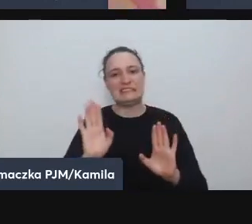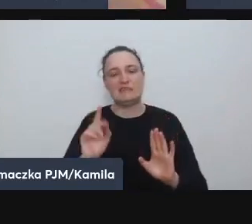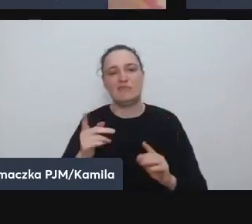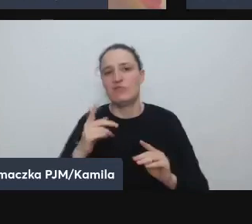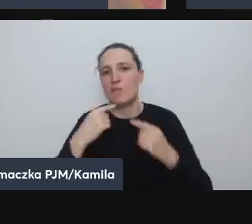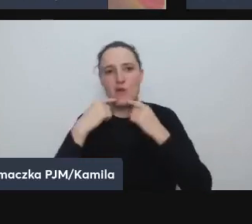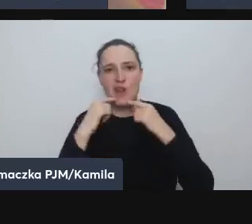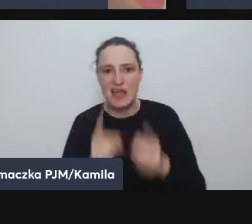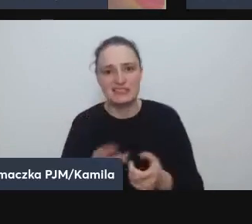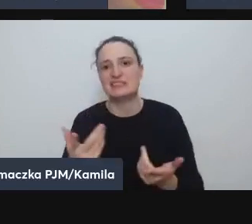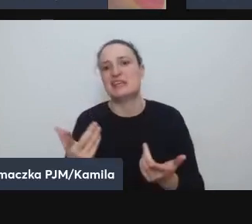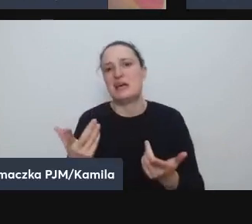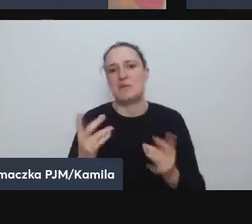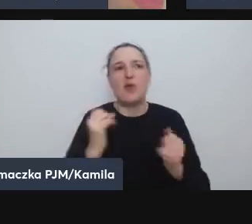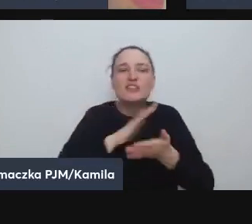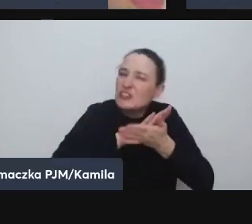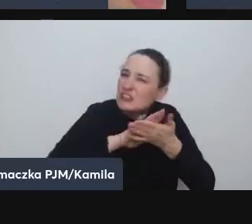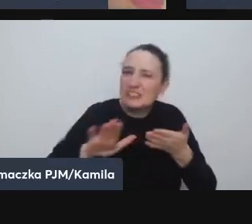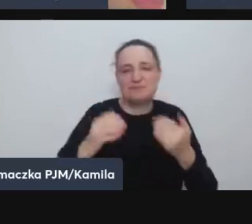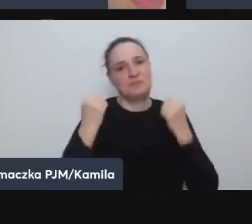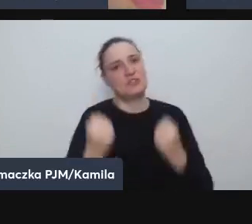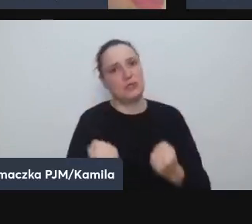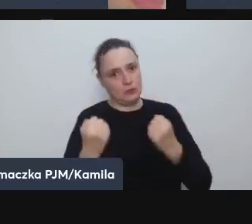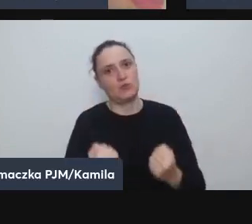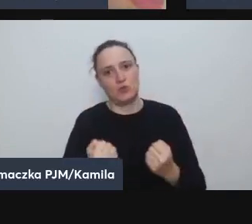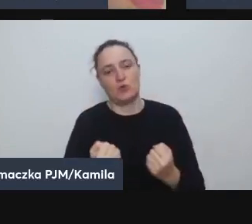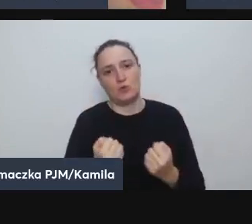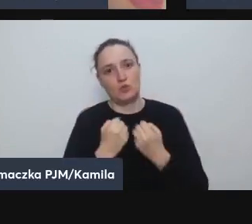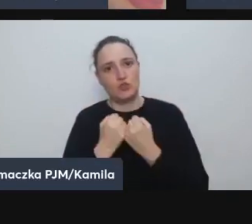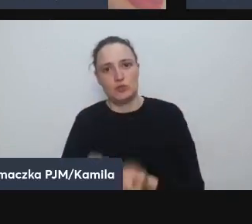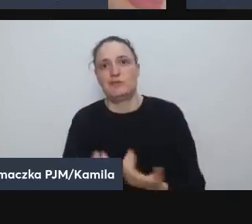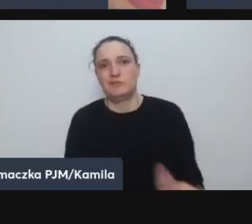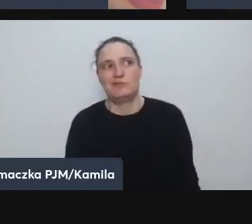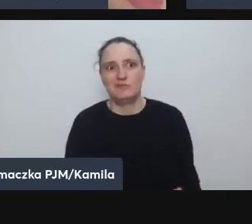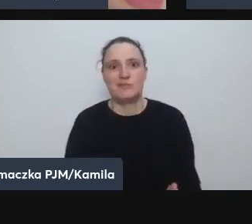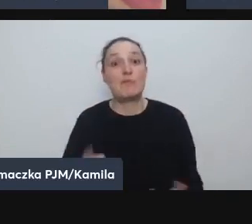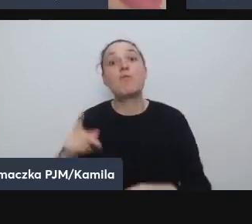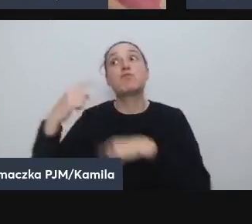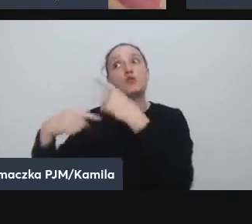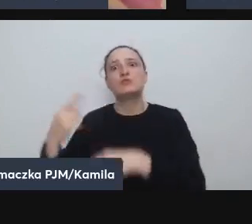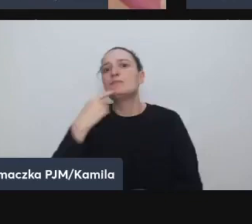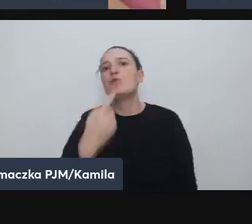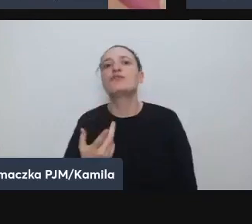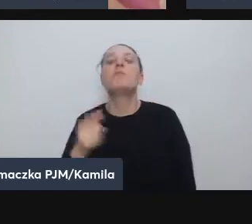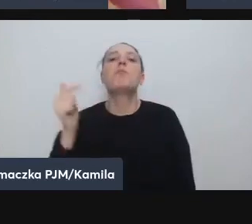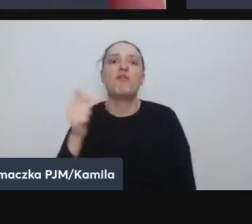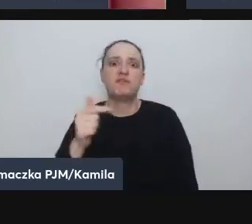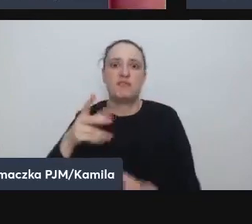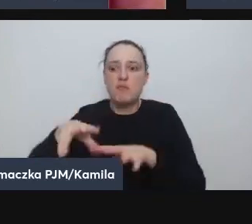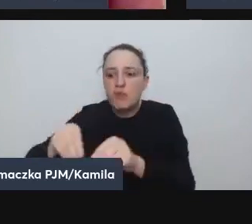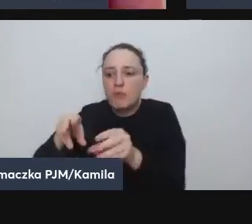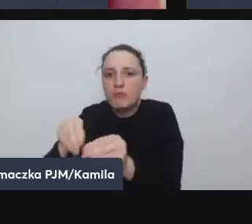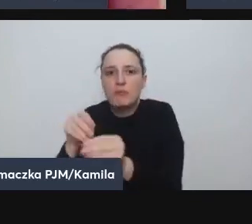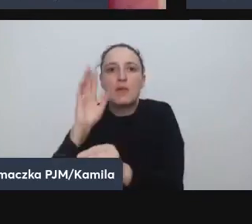zalecane, trudno tu zachować higienę, one są jakby według producenta trzeba je płukać w occie i